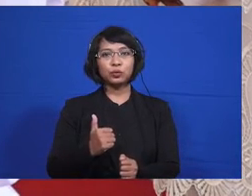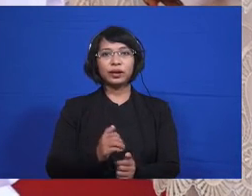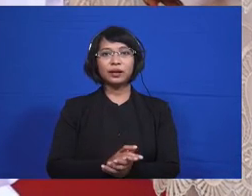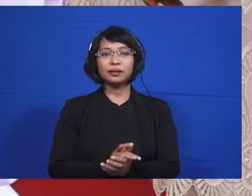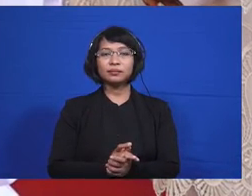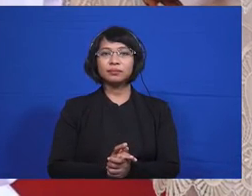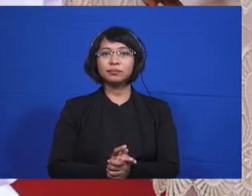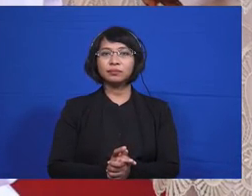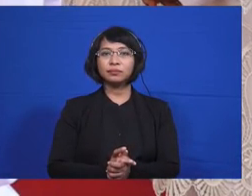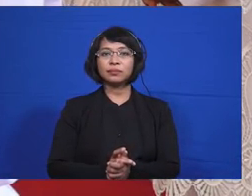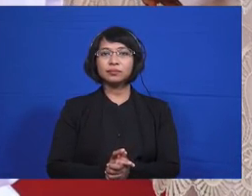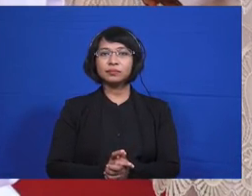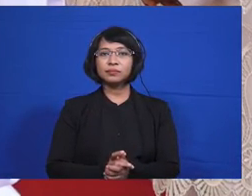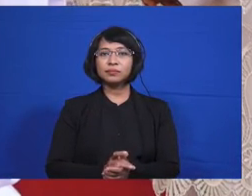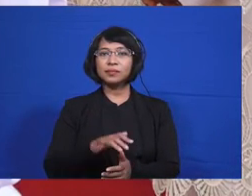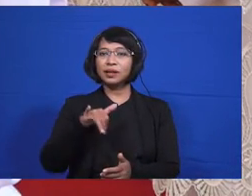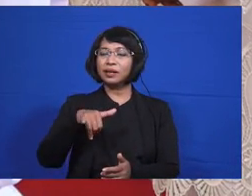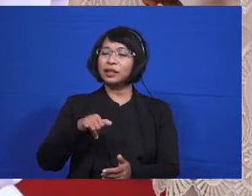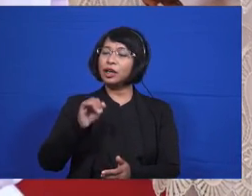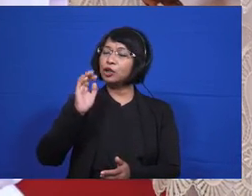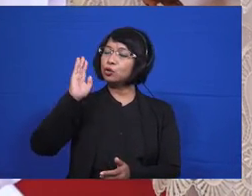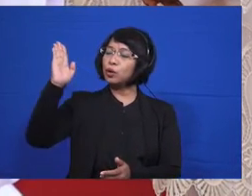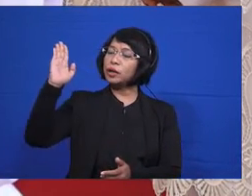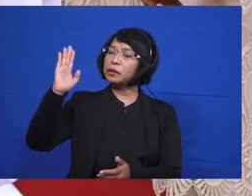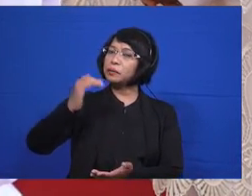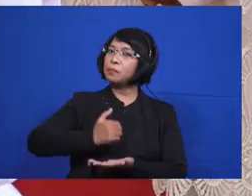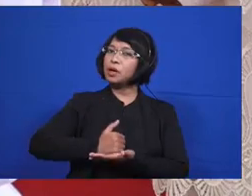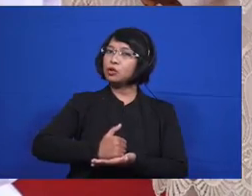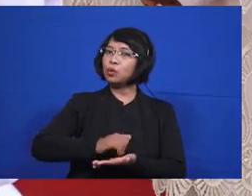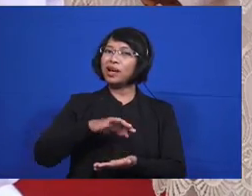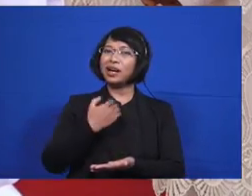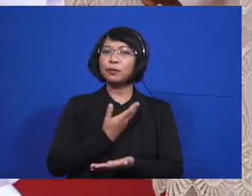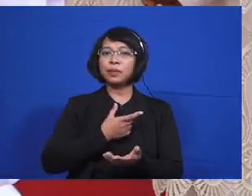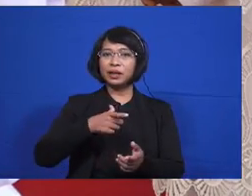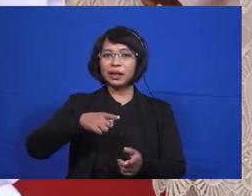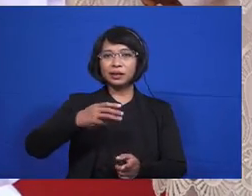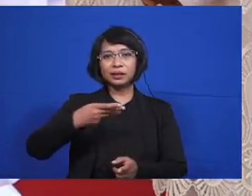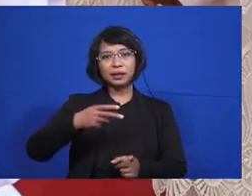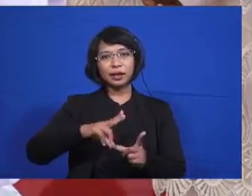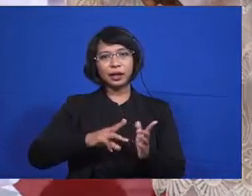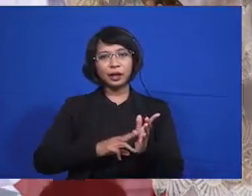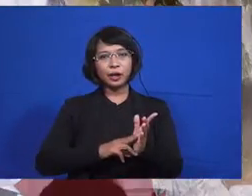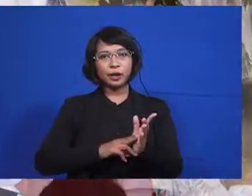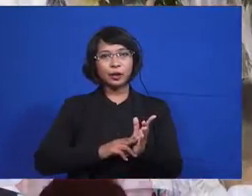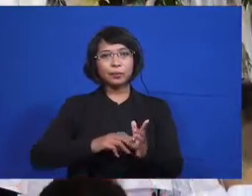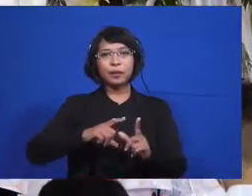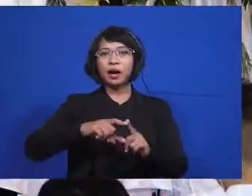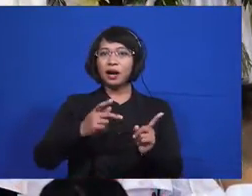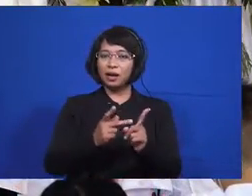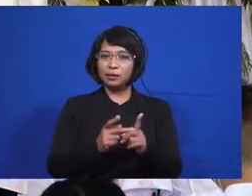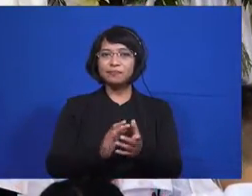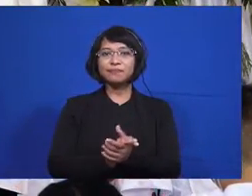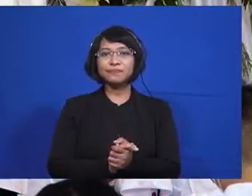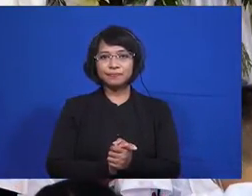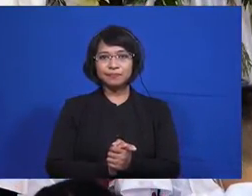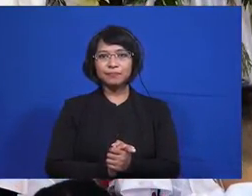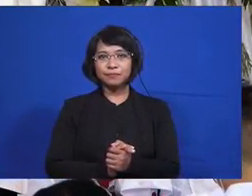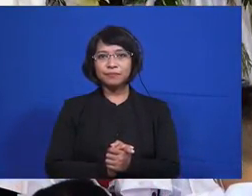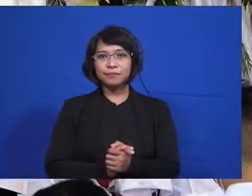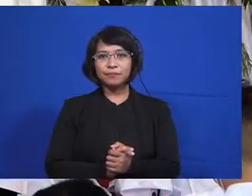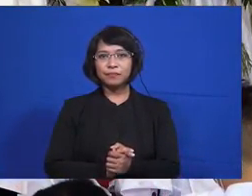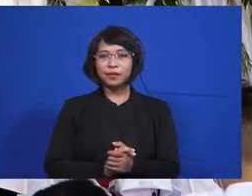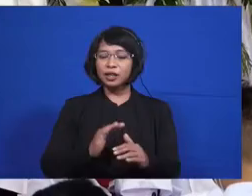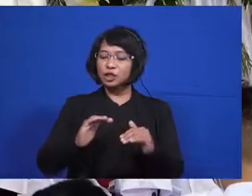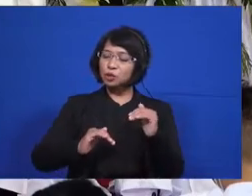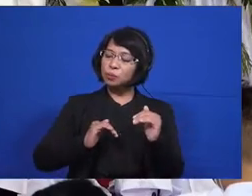Oleh karena itu ya Tuhan, bantulah kami yang lemah, karena semakin rapuh kelemahan kami,